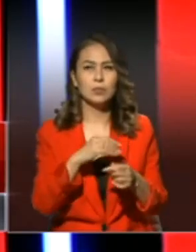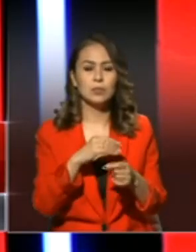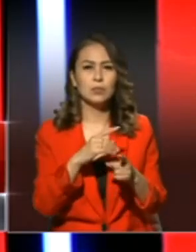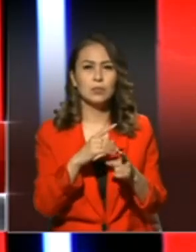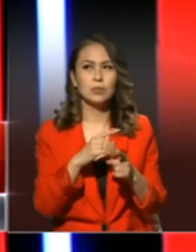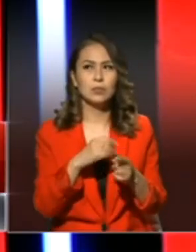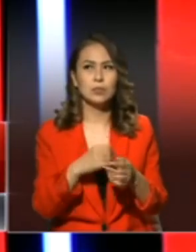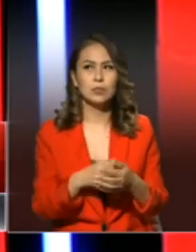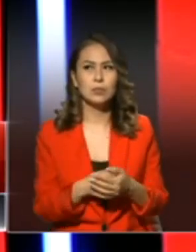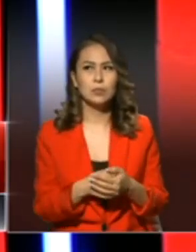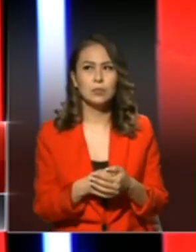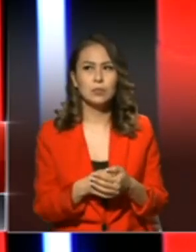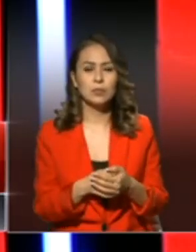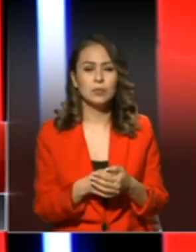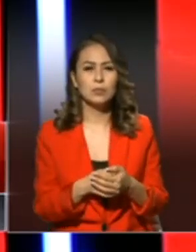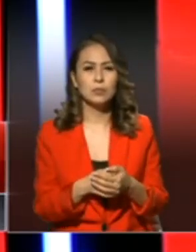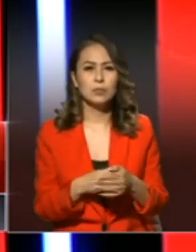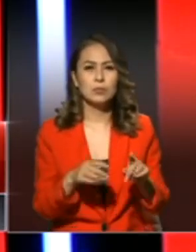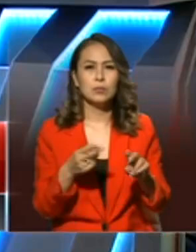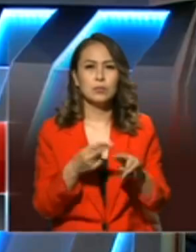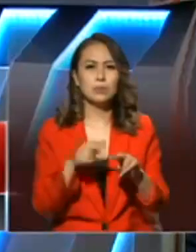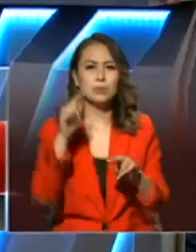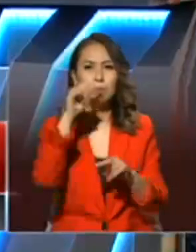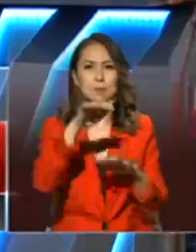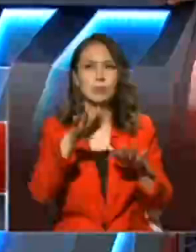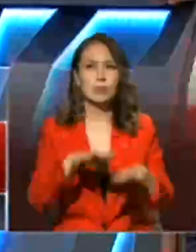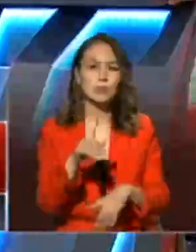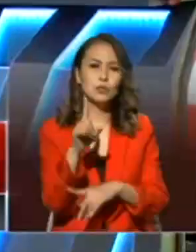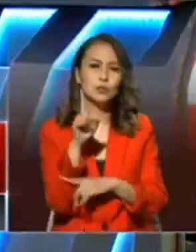барып үлгеріп, тағы да сол бауырды салғызу керек. Сонда барып күтетіндер де бар.